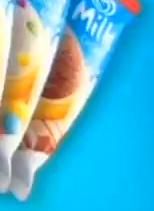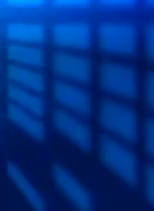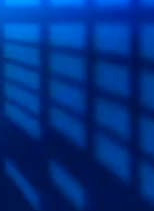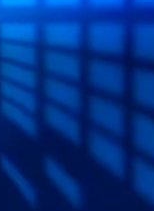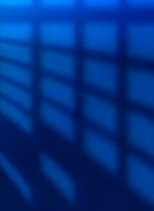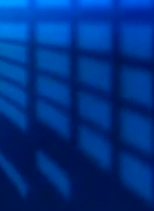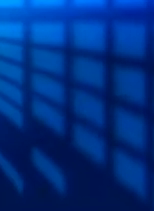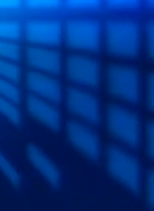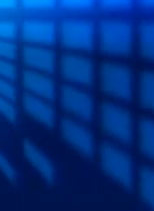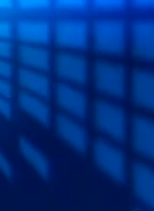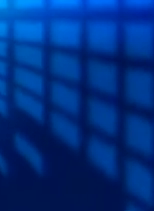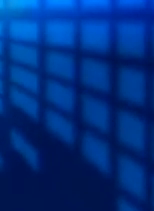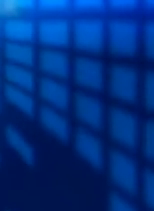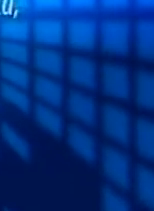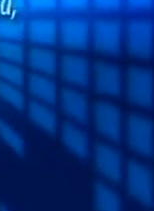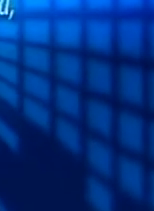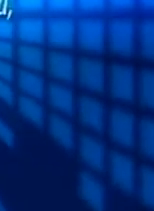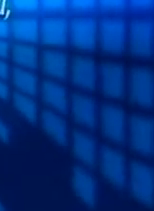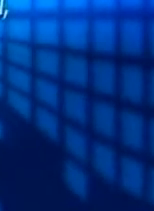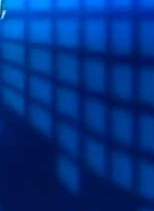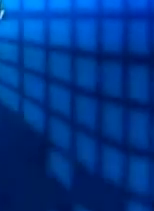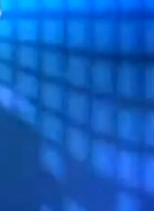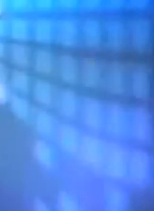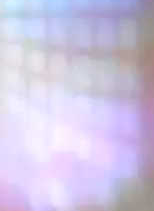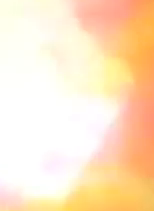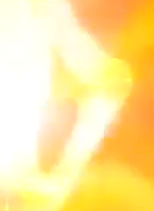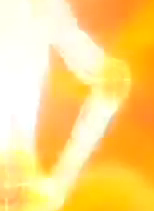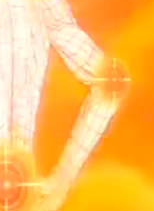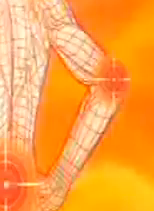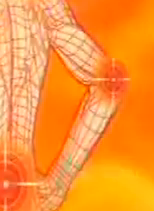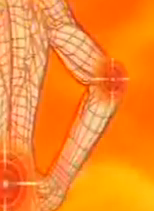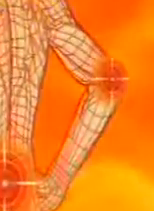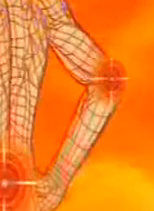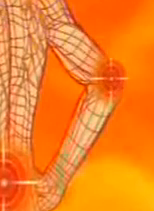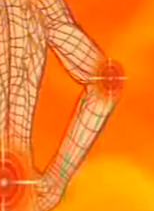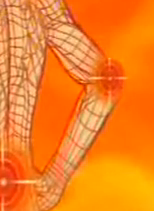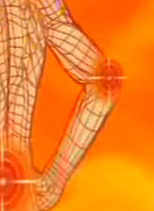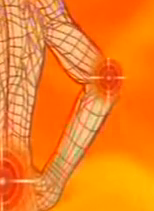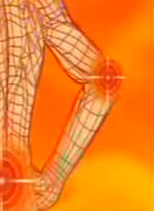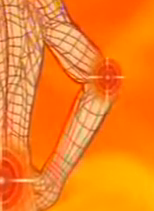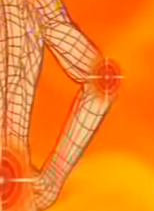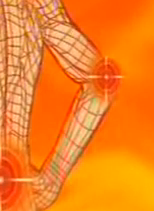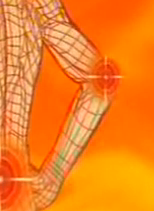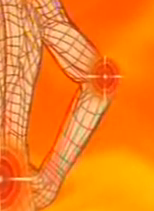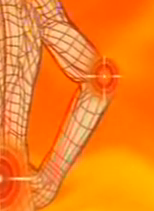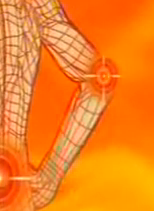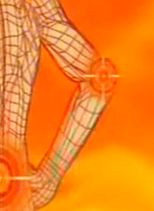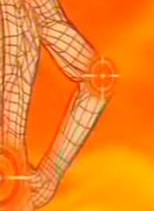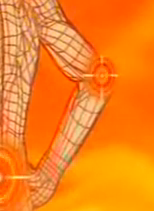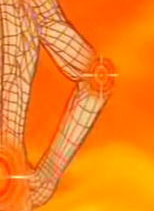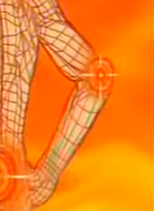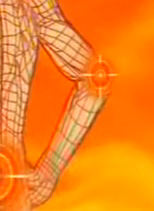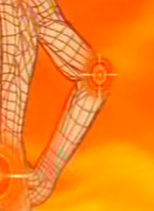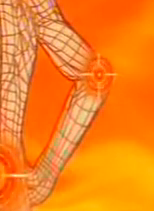prieku. Sāpes sasprindzinājums skaustā krustos muskuļos? Ibumetīna preles ildošais plāksteris mazina sāpes un